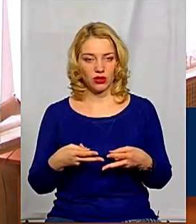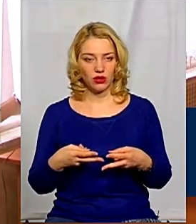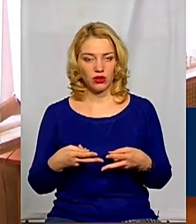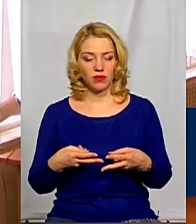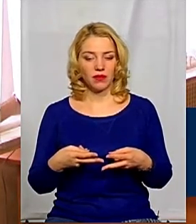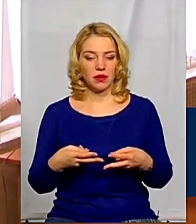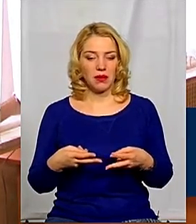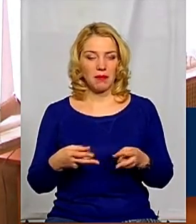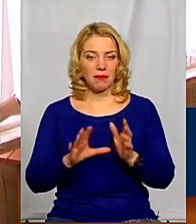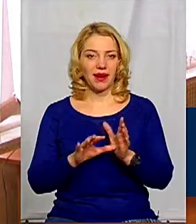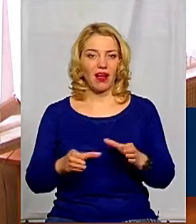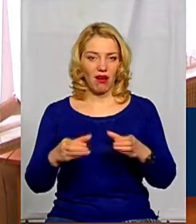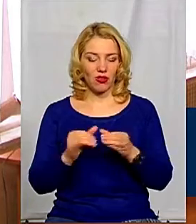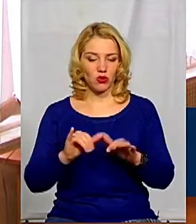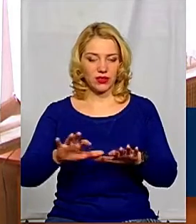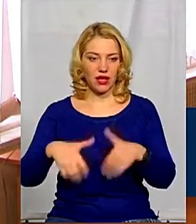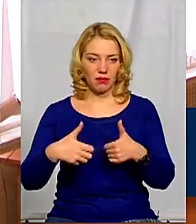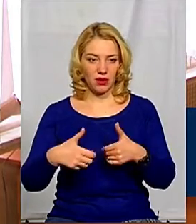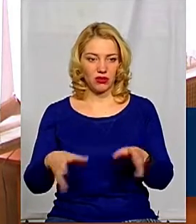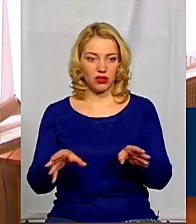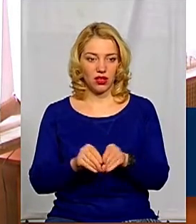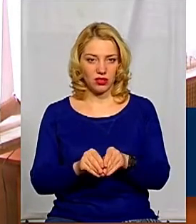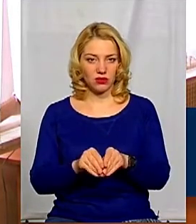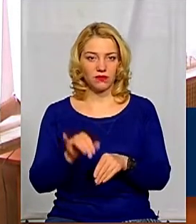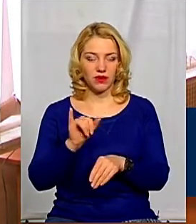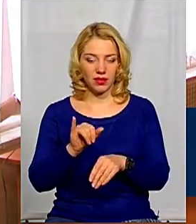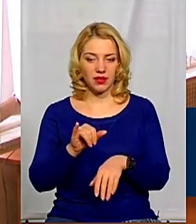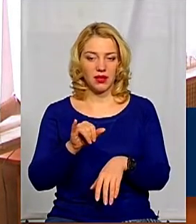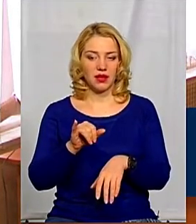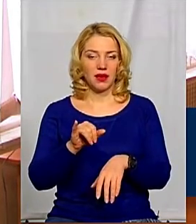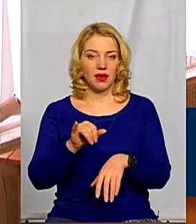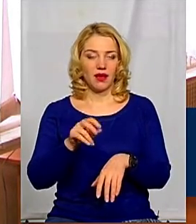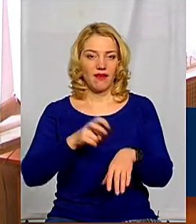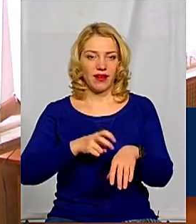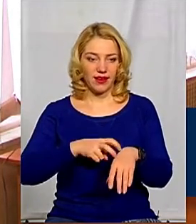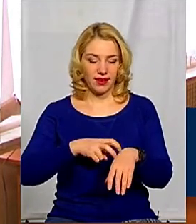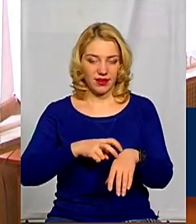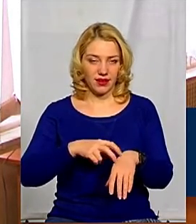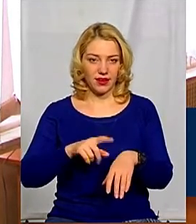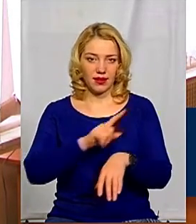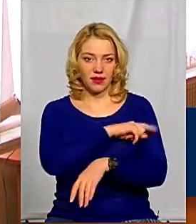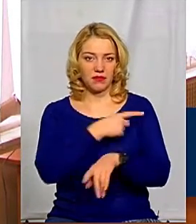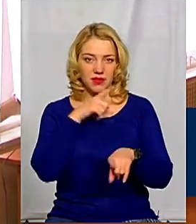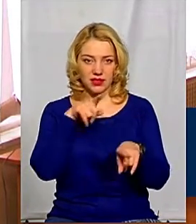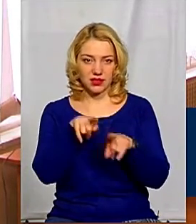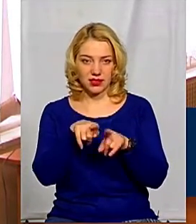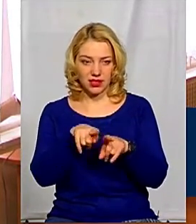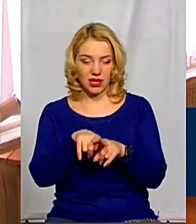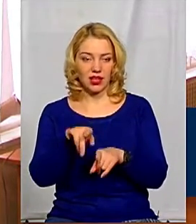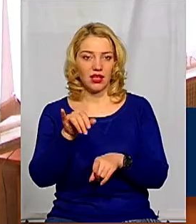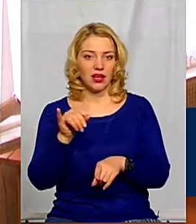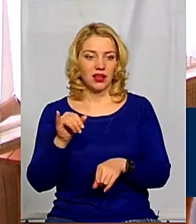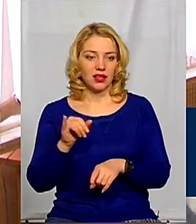бригаду і забирають разом і персонал цього кабінету прийому хворих,